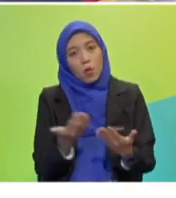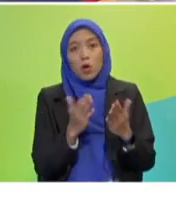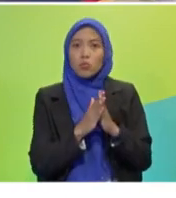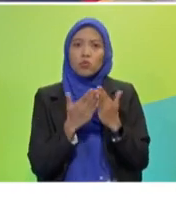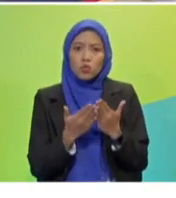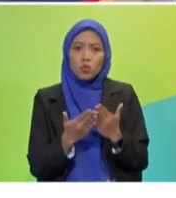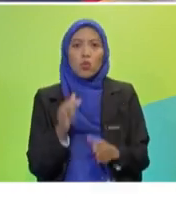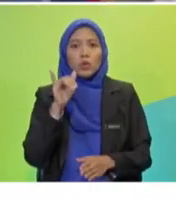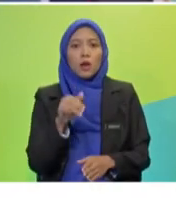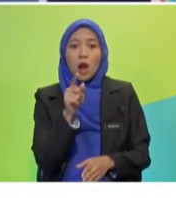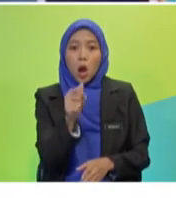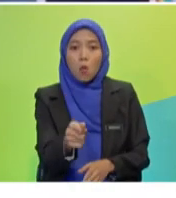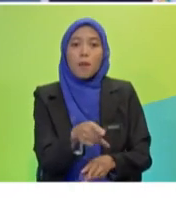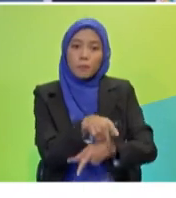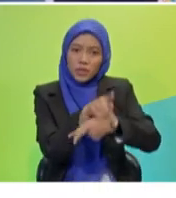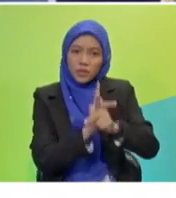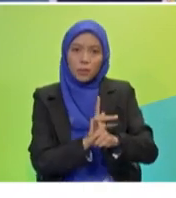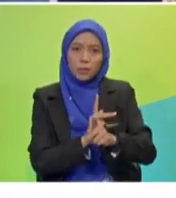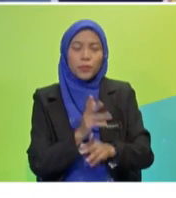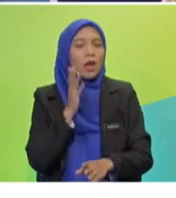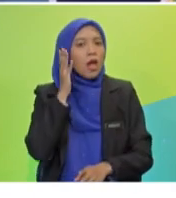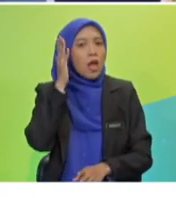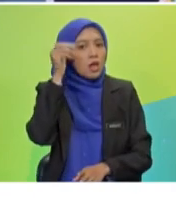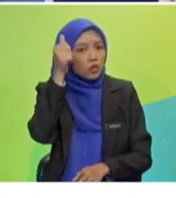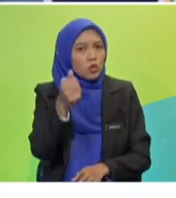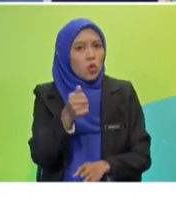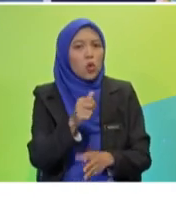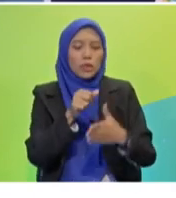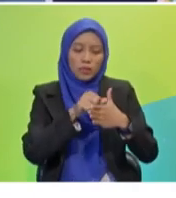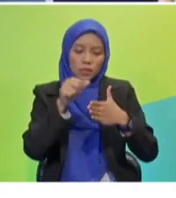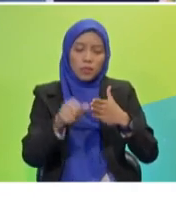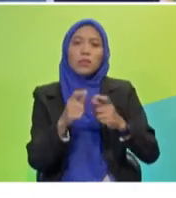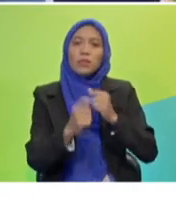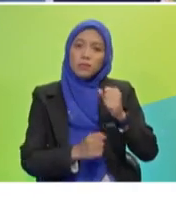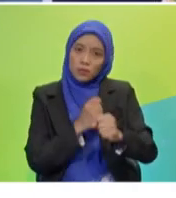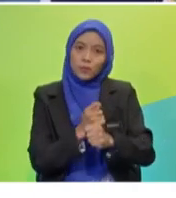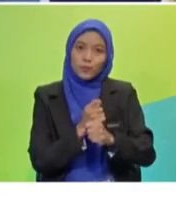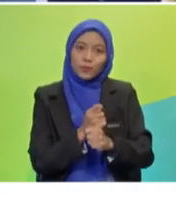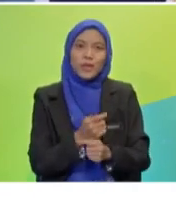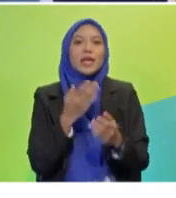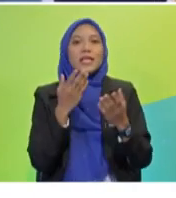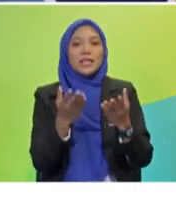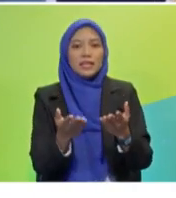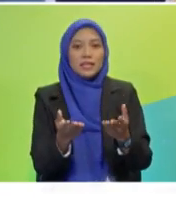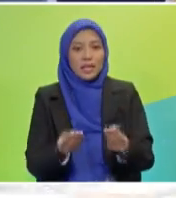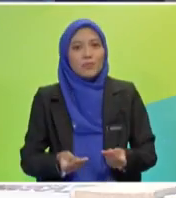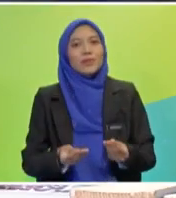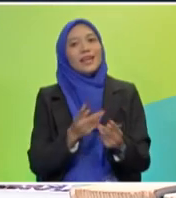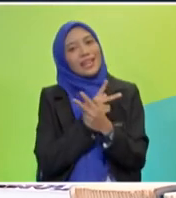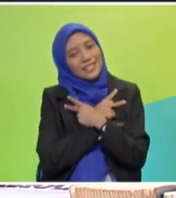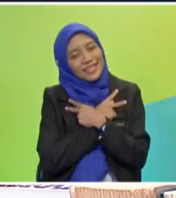tamat tempohnya. Baiklah, Kisera. Saya akan membawa buku itu. Terima kasih kerana menggunakan